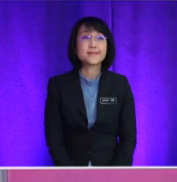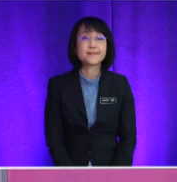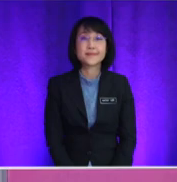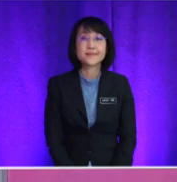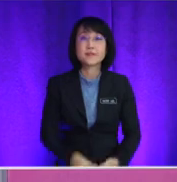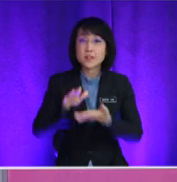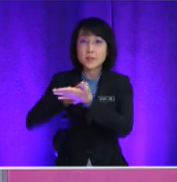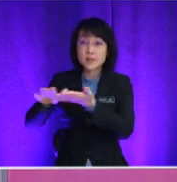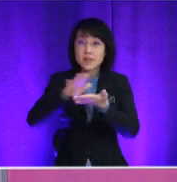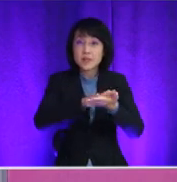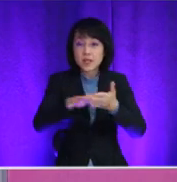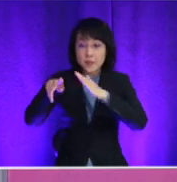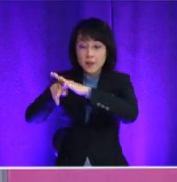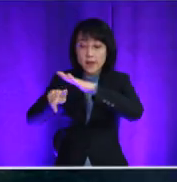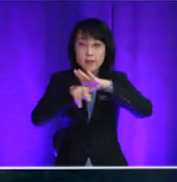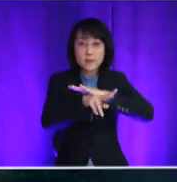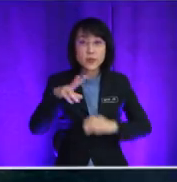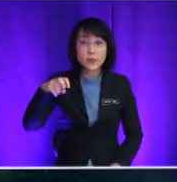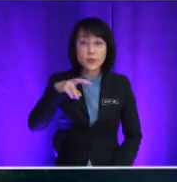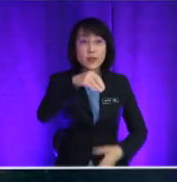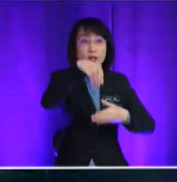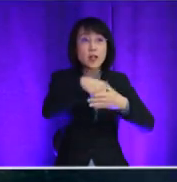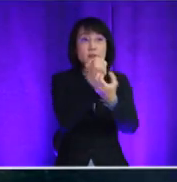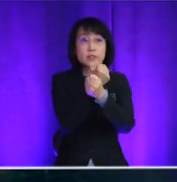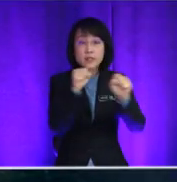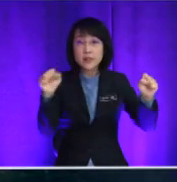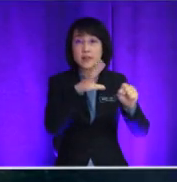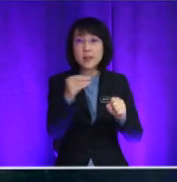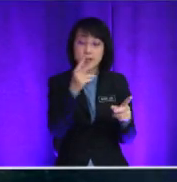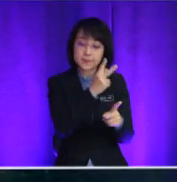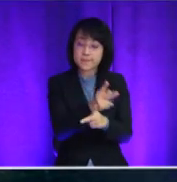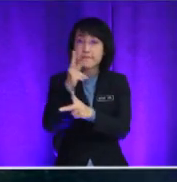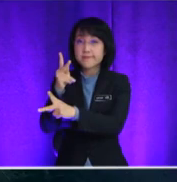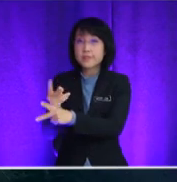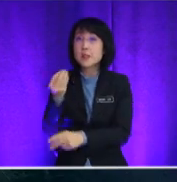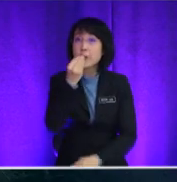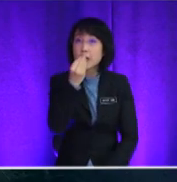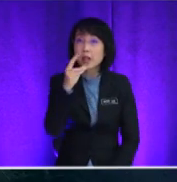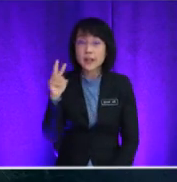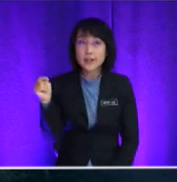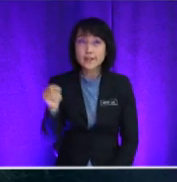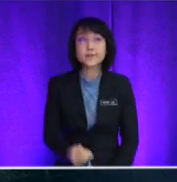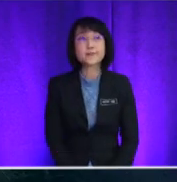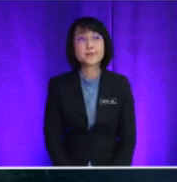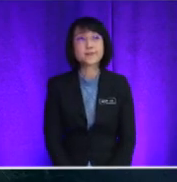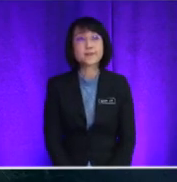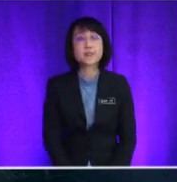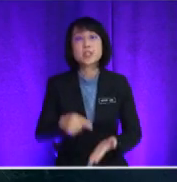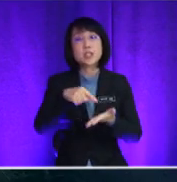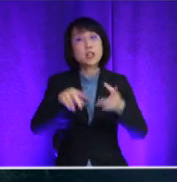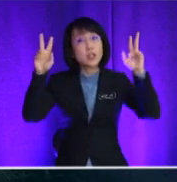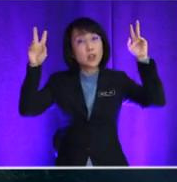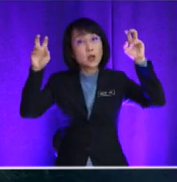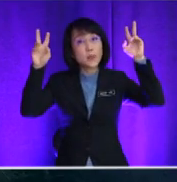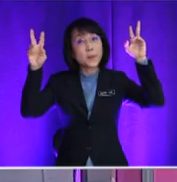sanitasi dalam penyediaan dan penyimpanan makanan Oke ini merupakan TOPIK